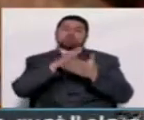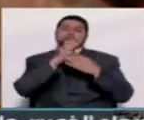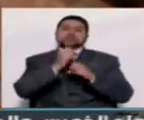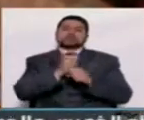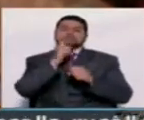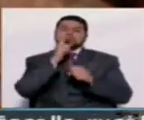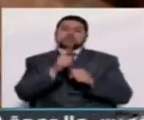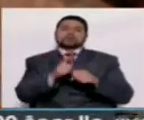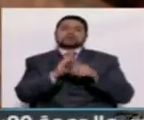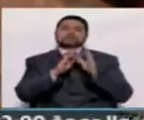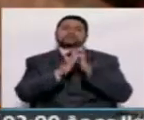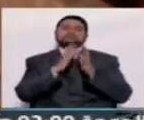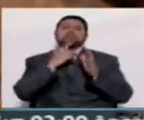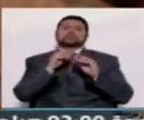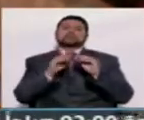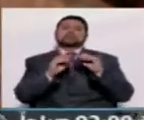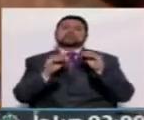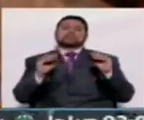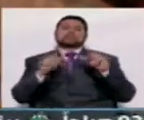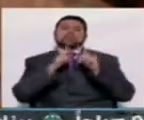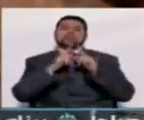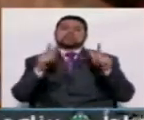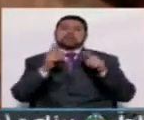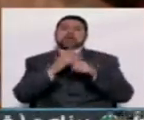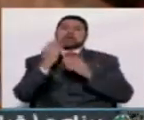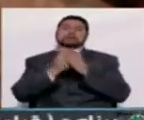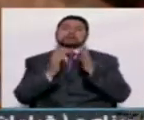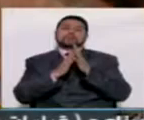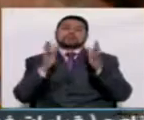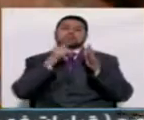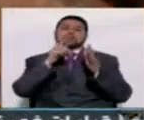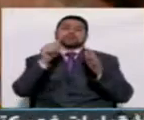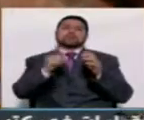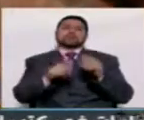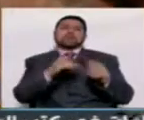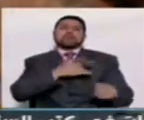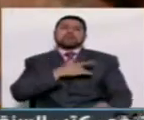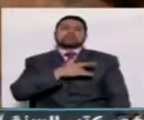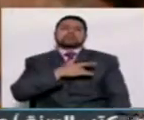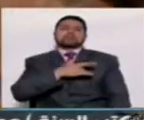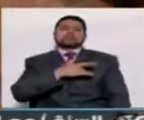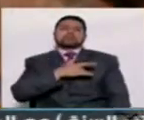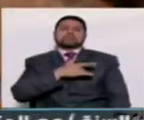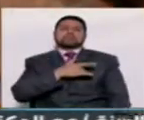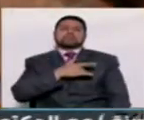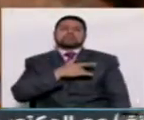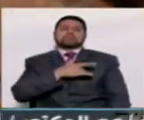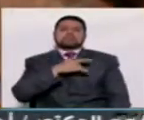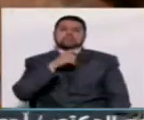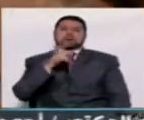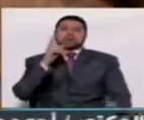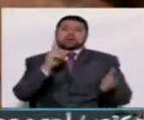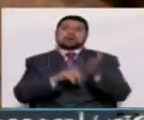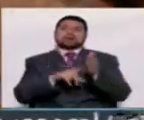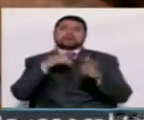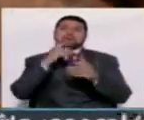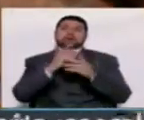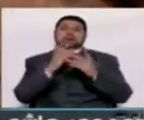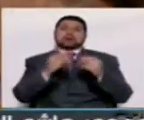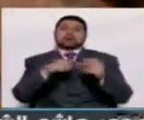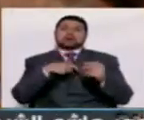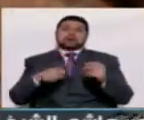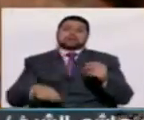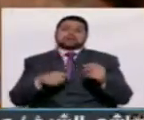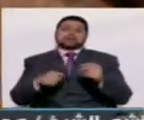عليه وسلم أراد أن ينبهنا إلى أن فعل الخير إنما ينبع من القلب. الأمر ليس بكثرة